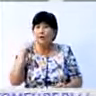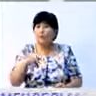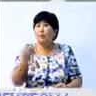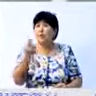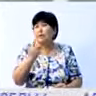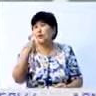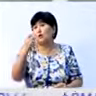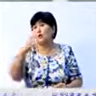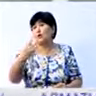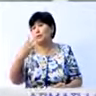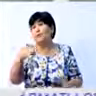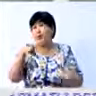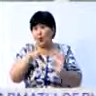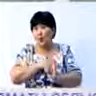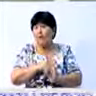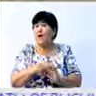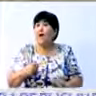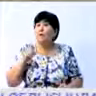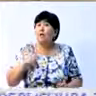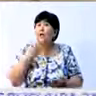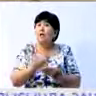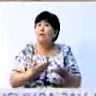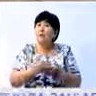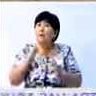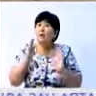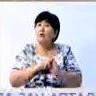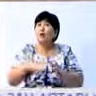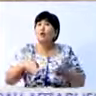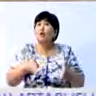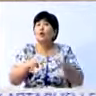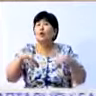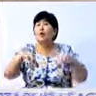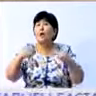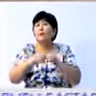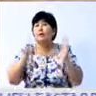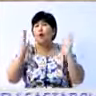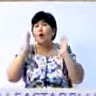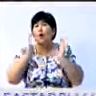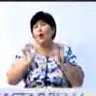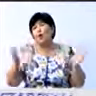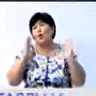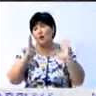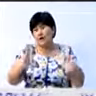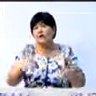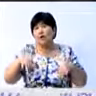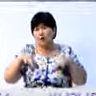цифр 145-ті құрапты. Мамандар мәліметіне сүйенсек, жол апаттары көбіне үлкен трассаларда орын